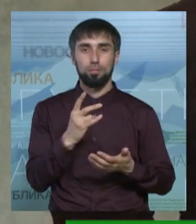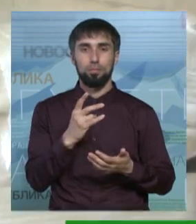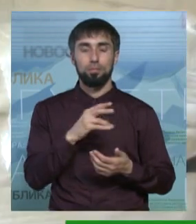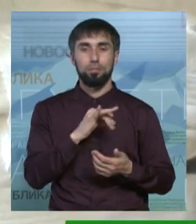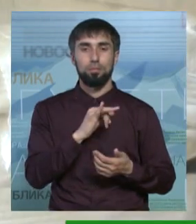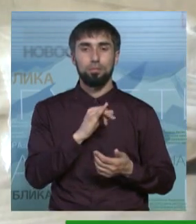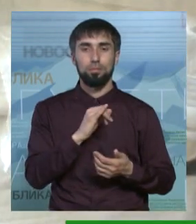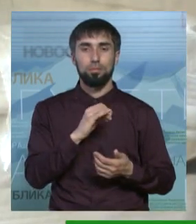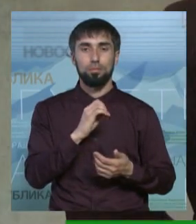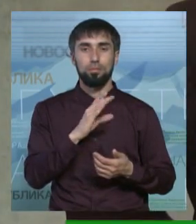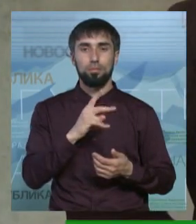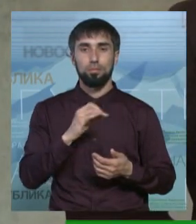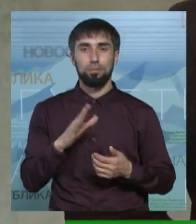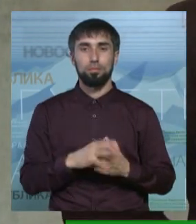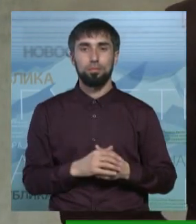средства благотворителей.